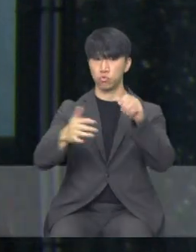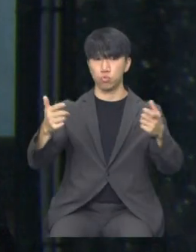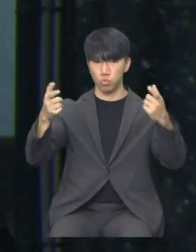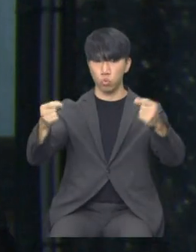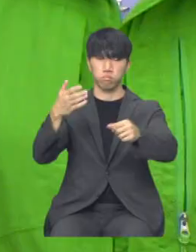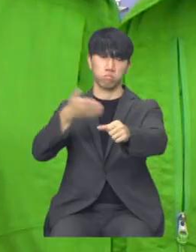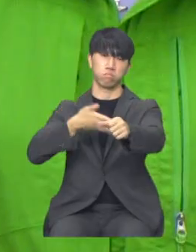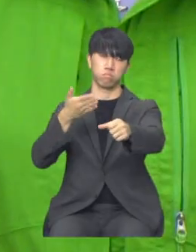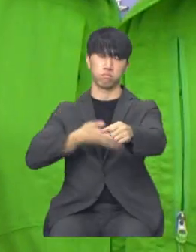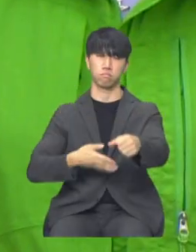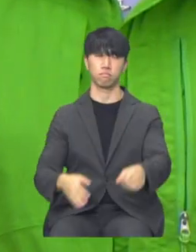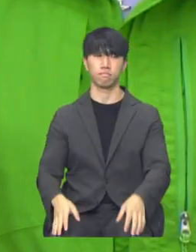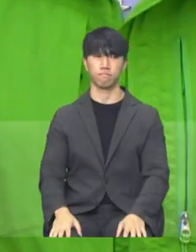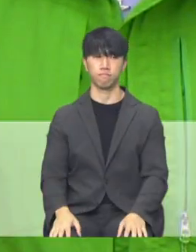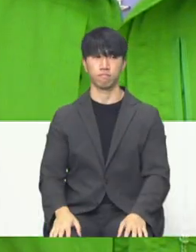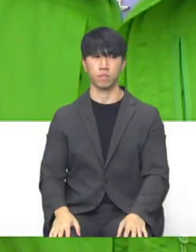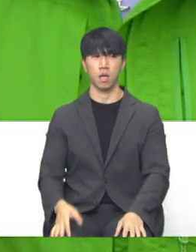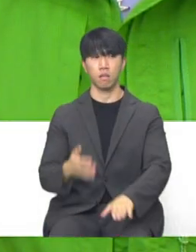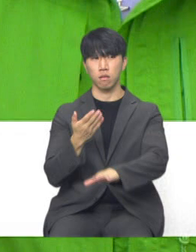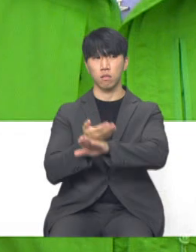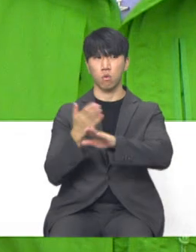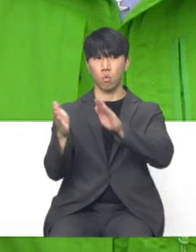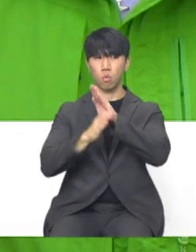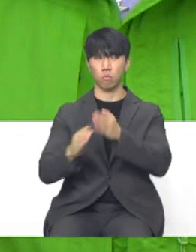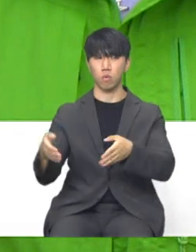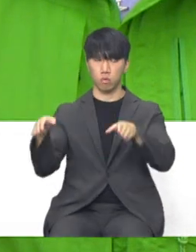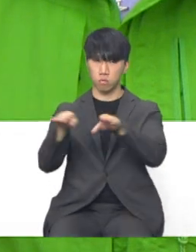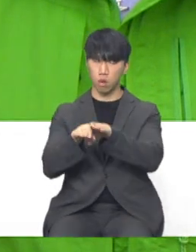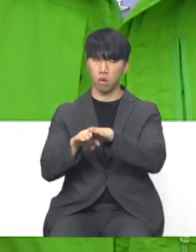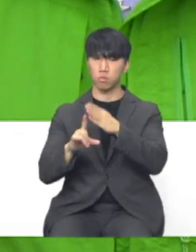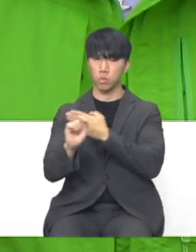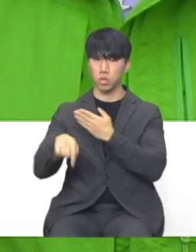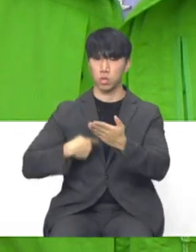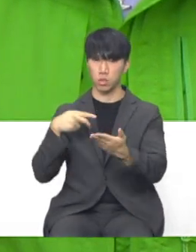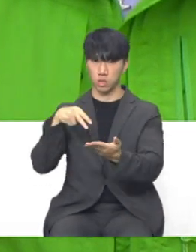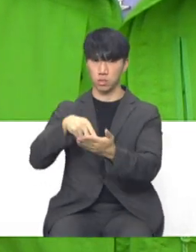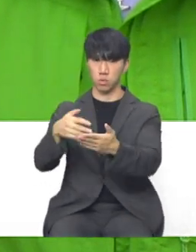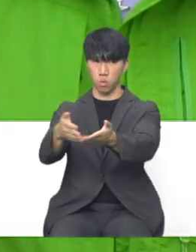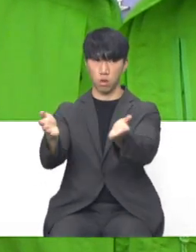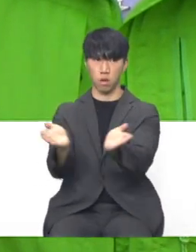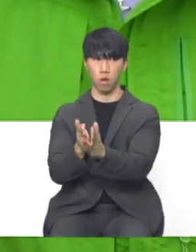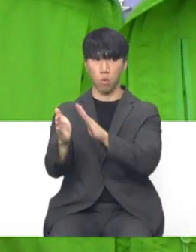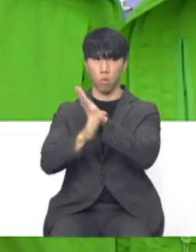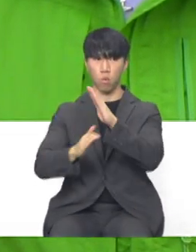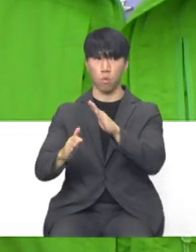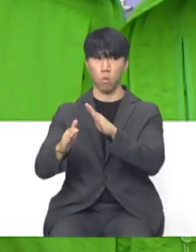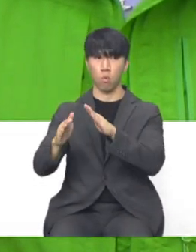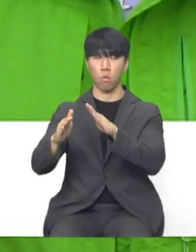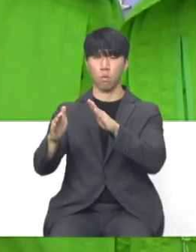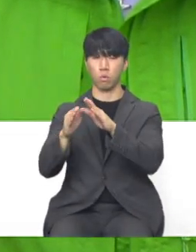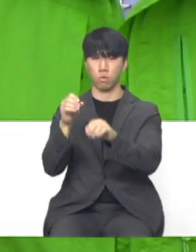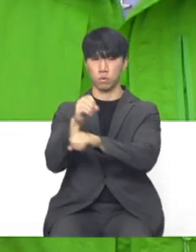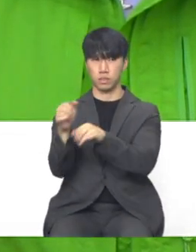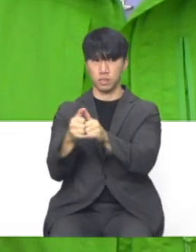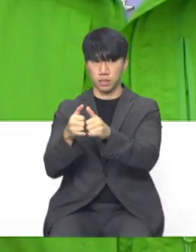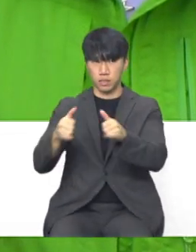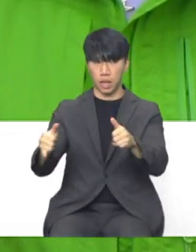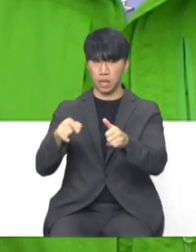주문합니다. 다른 공공기관이나 지자체 공무원에게도 지급하는 기본급의 120%